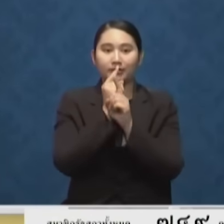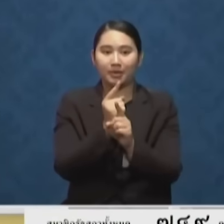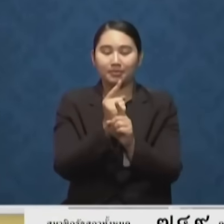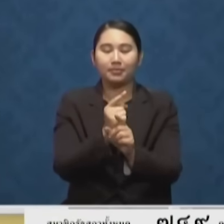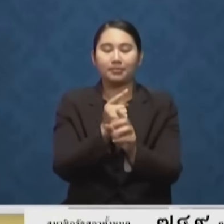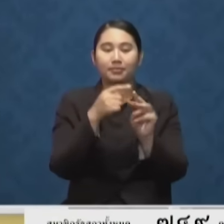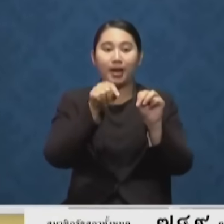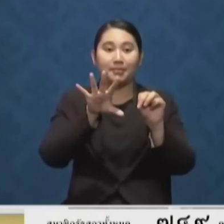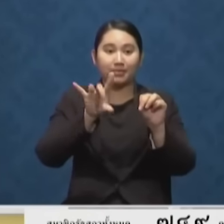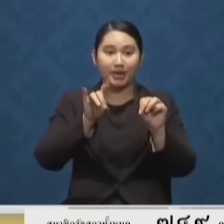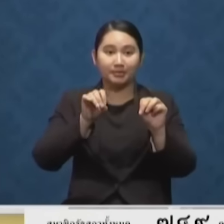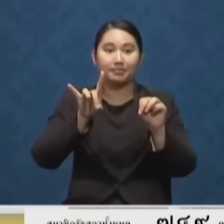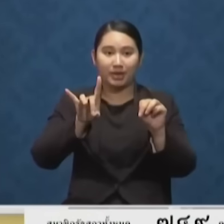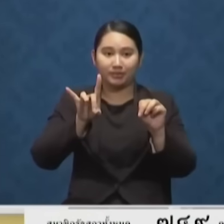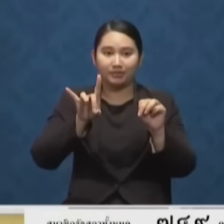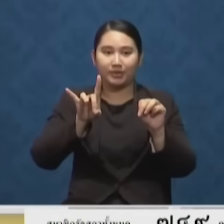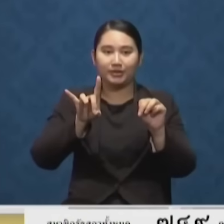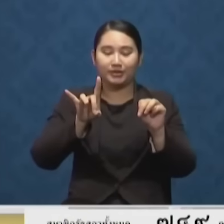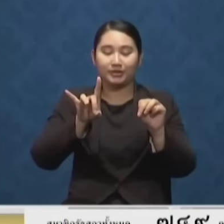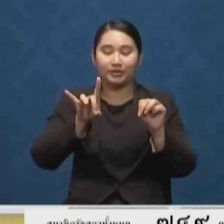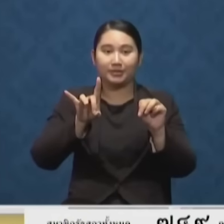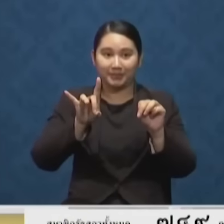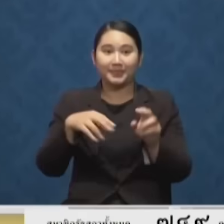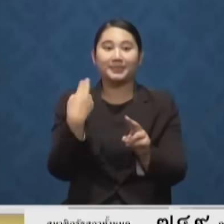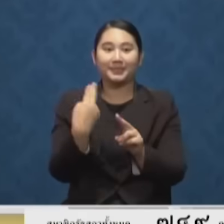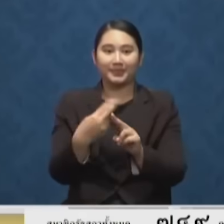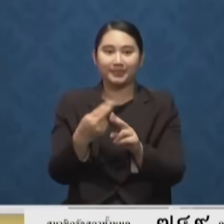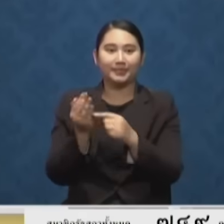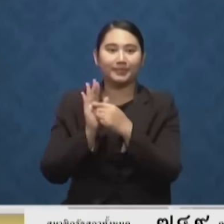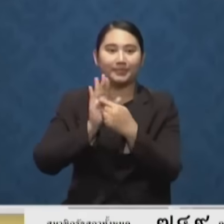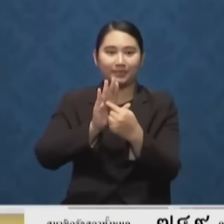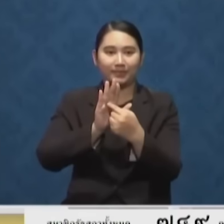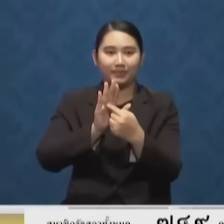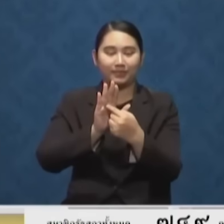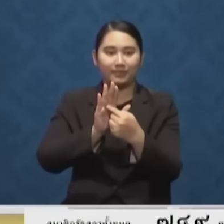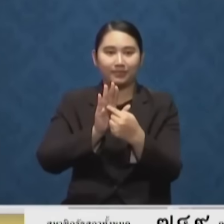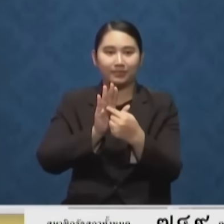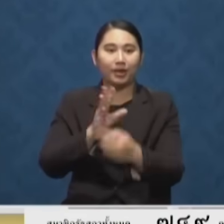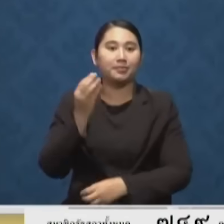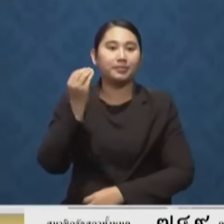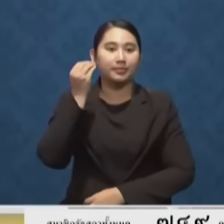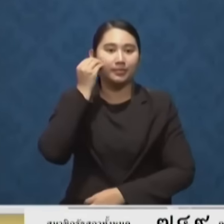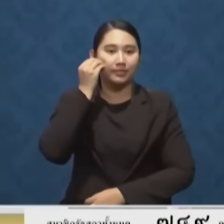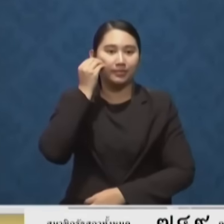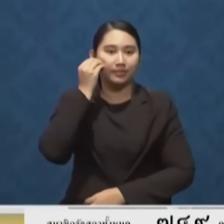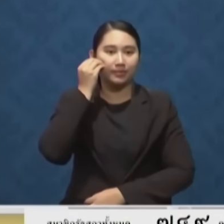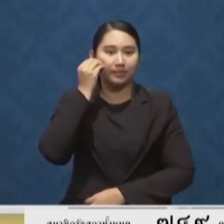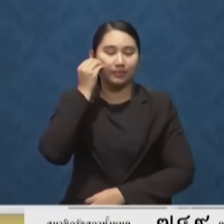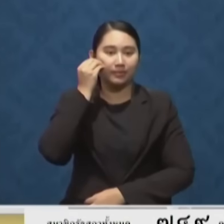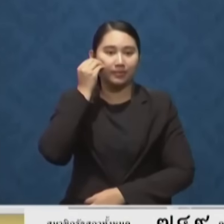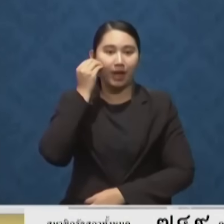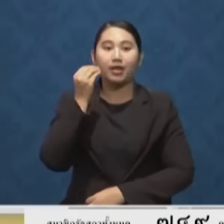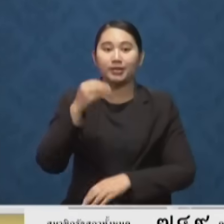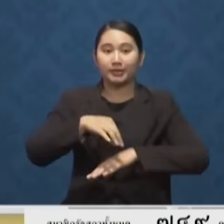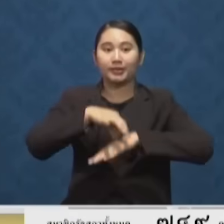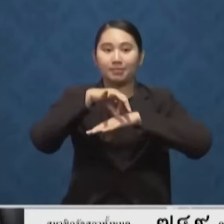าตรา88ขออนุญาตเสนอชื่อนายพิธาลิ้มเจริญรัตน์เป็น